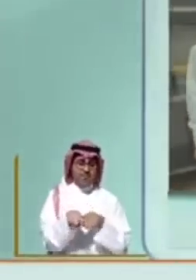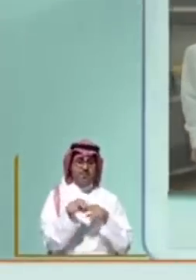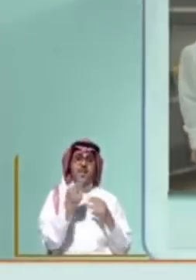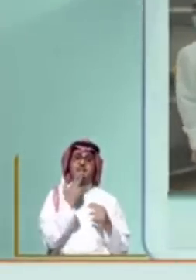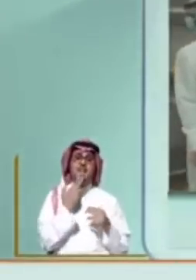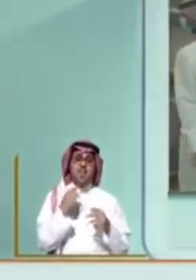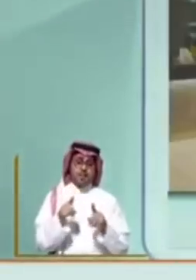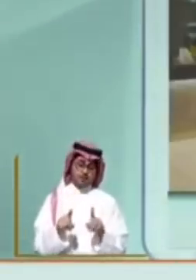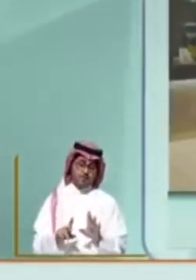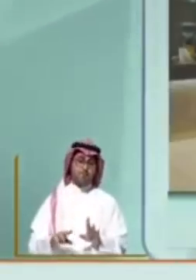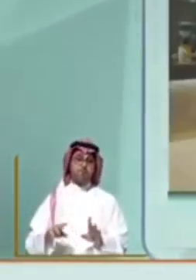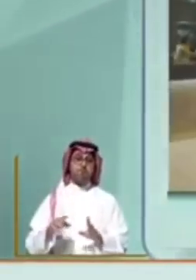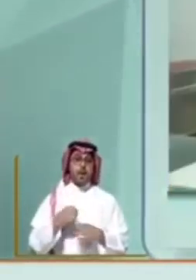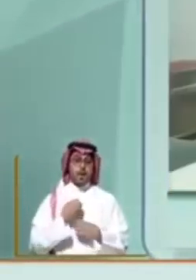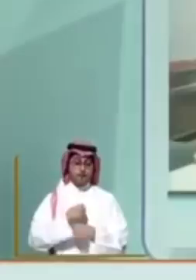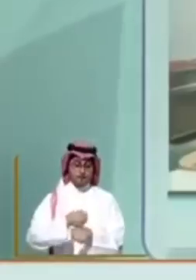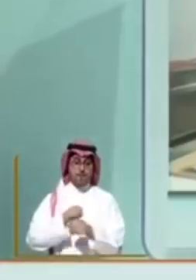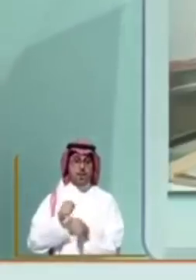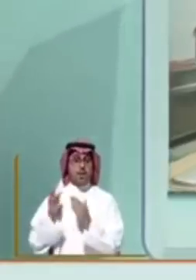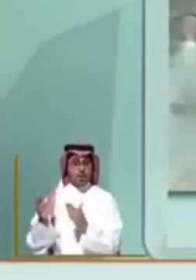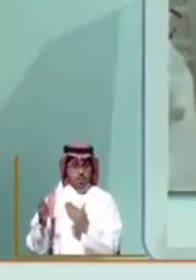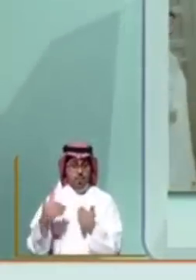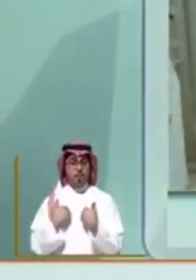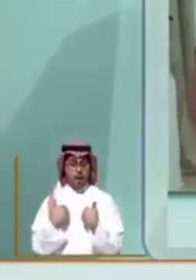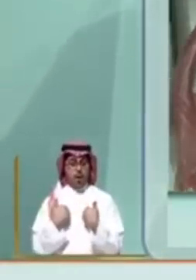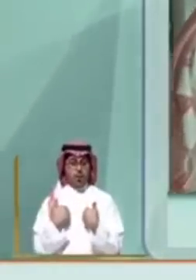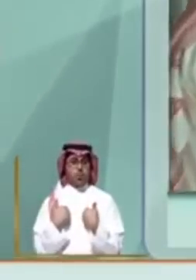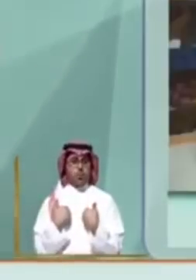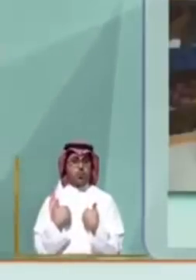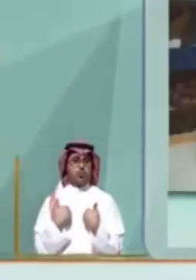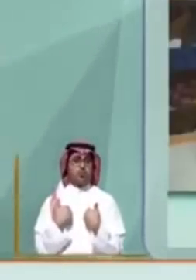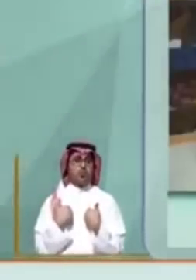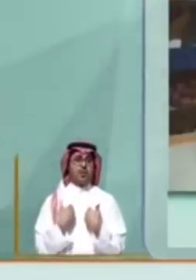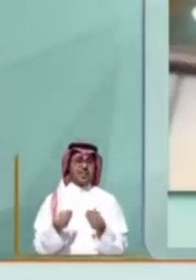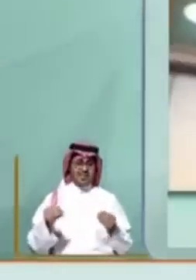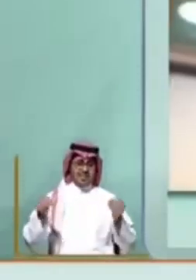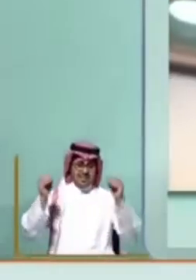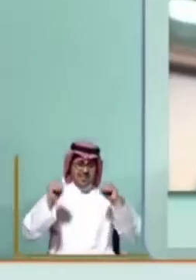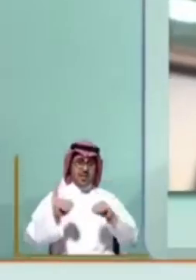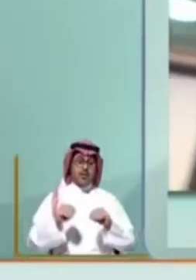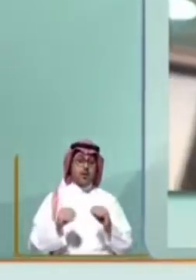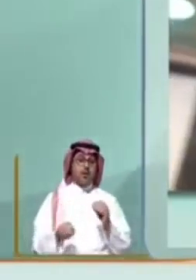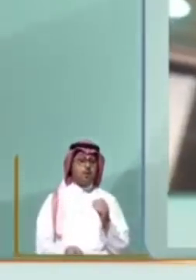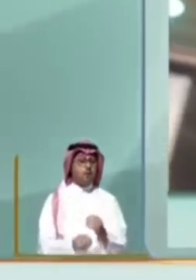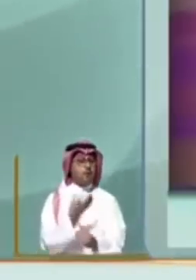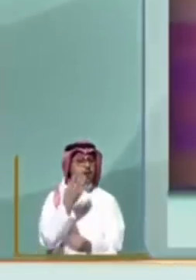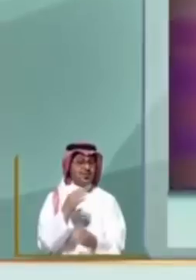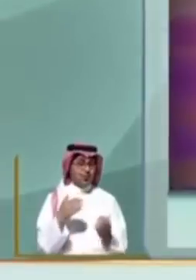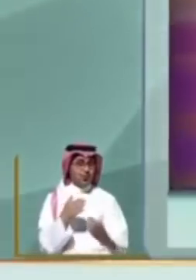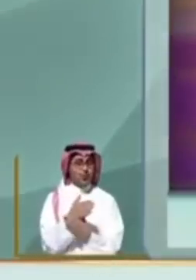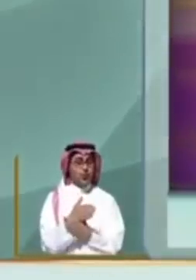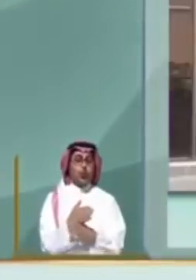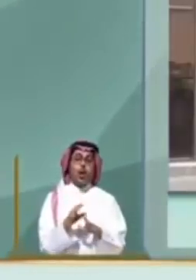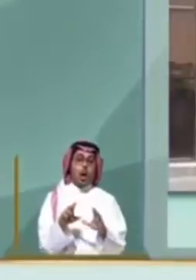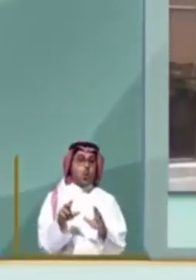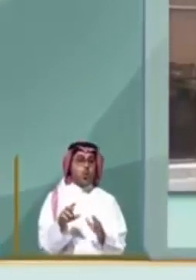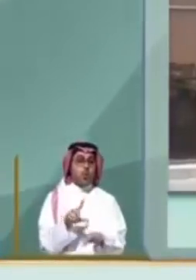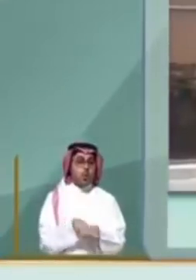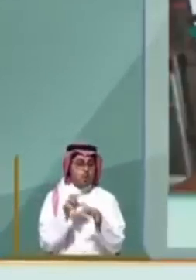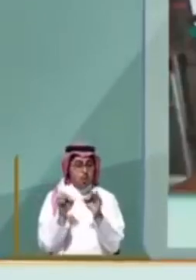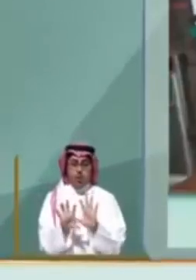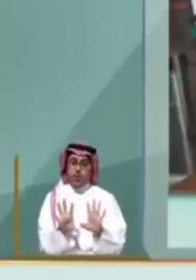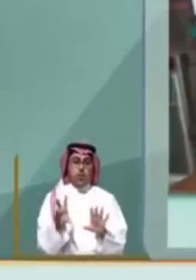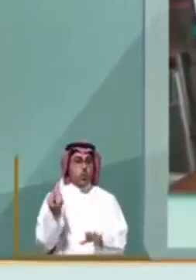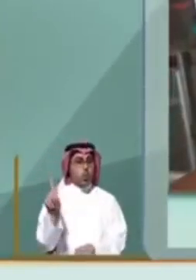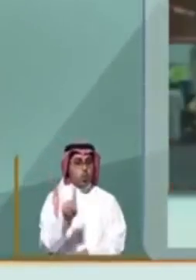المحال. أمانة المنطقة الشرقية أيضا حرصت على تكثيف كافة الحملات الرقابية المستمرة خاصة مع الدخول لشهر رمضان،